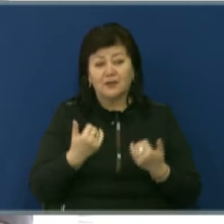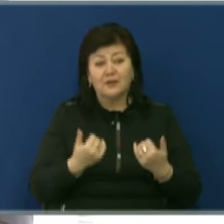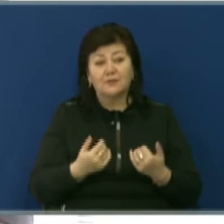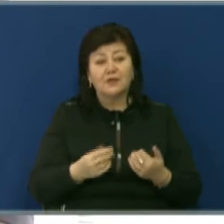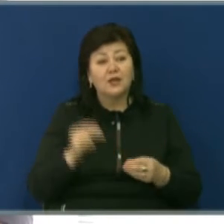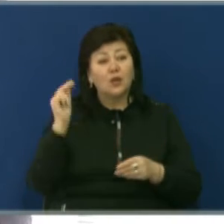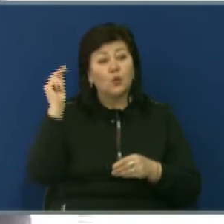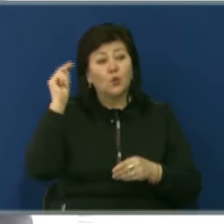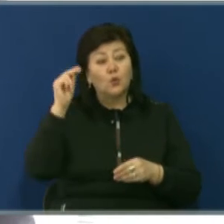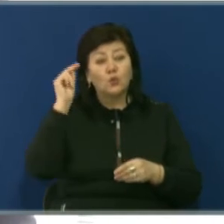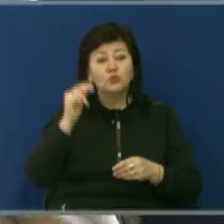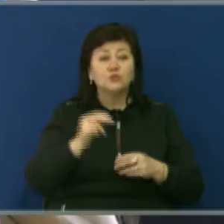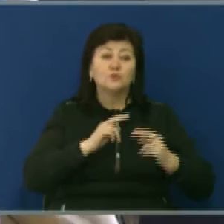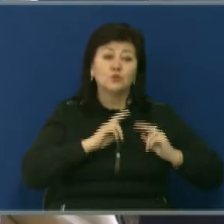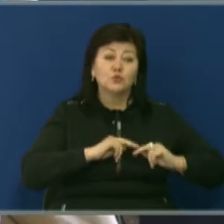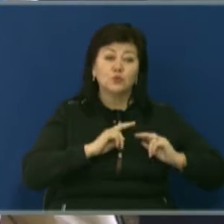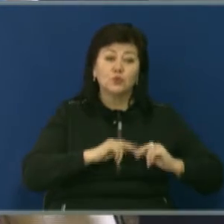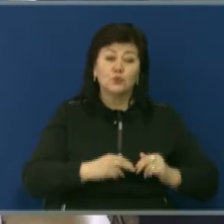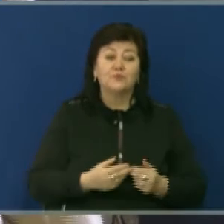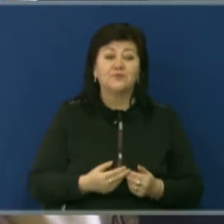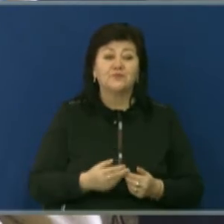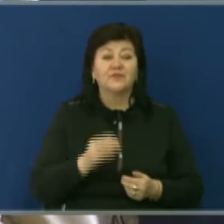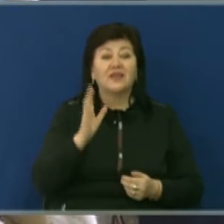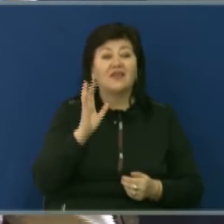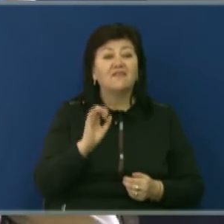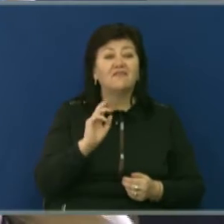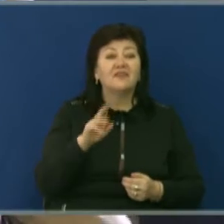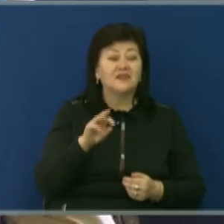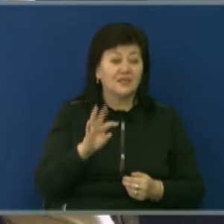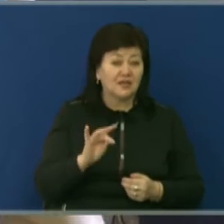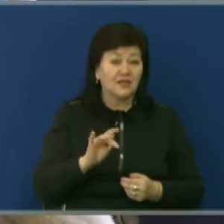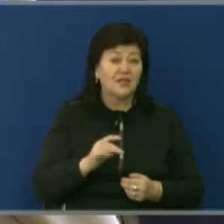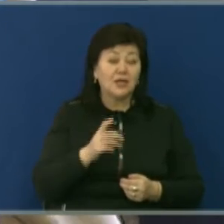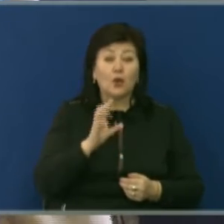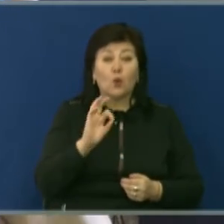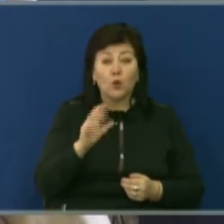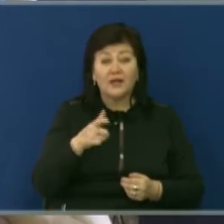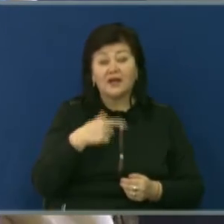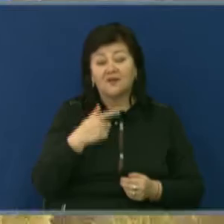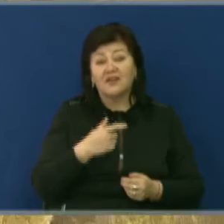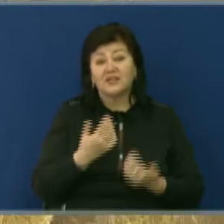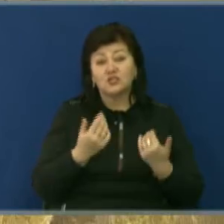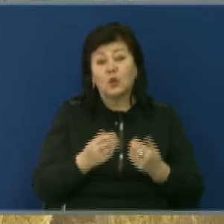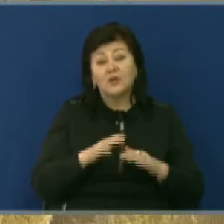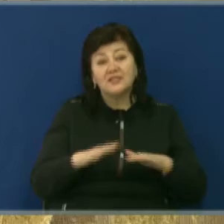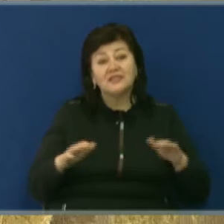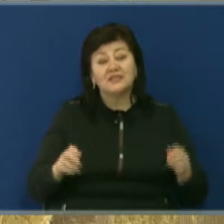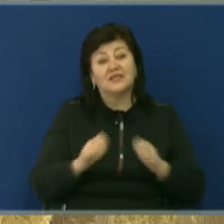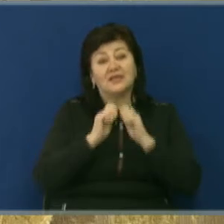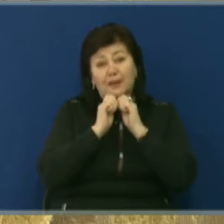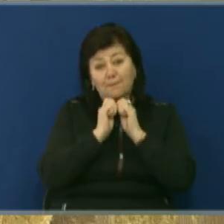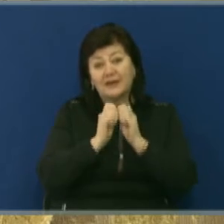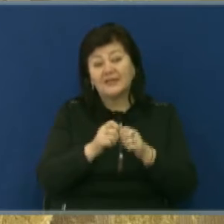еңбекке дағдыланған. Виктор мен Ольга әр бала жаратушының сыйы деп біледі. Сондықтан олардың бәрін бірдей жақсы